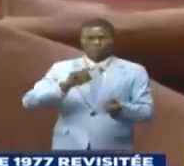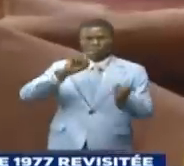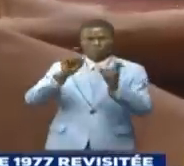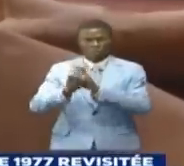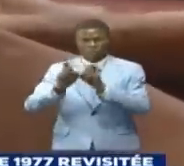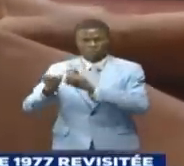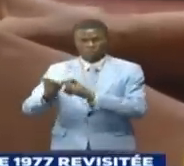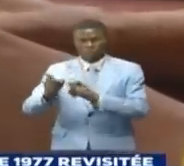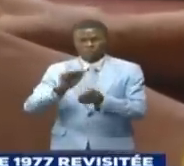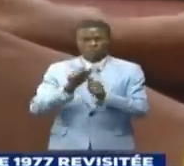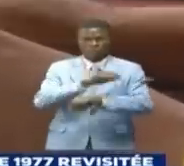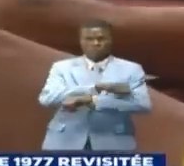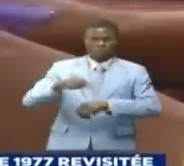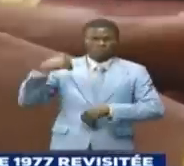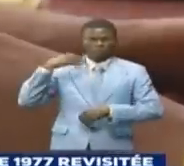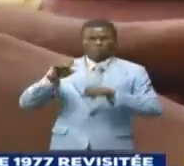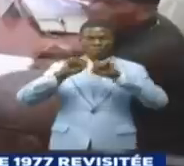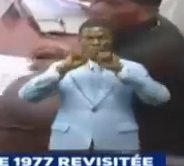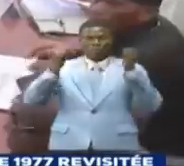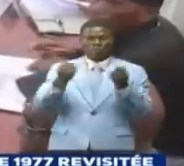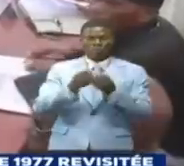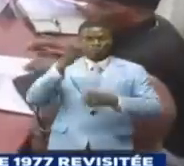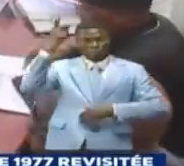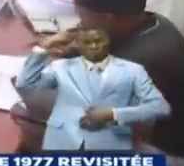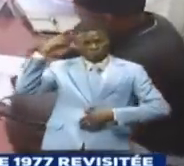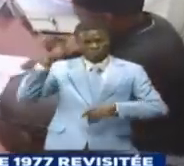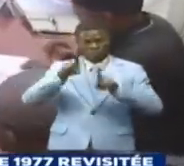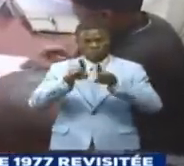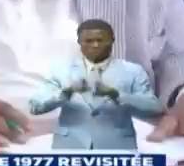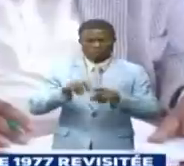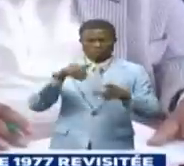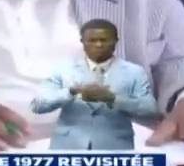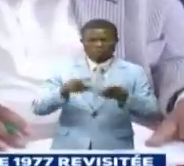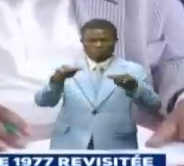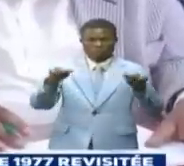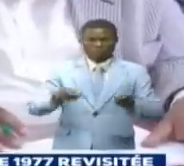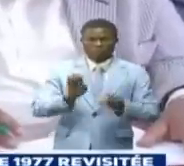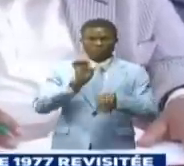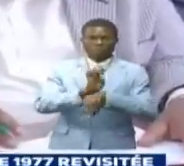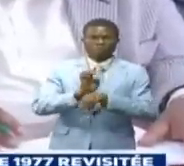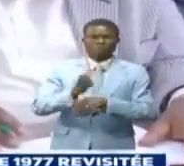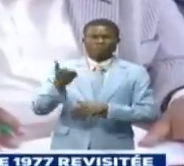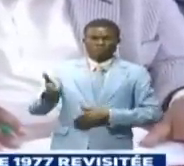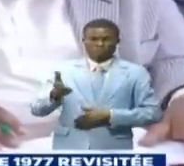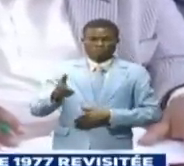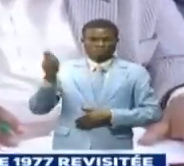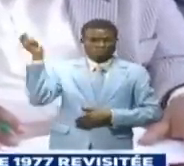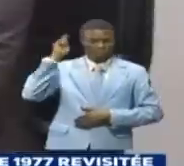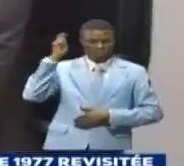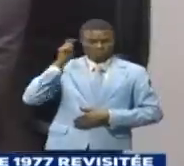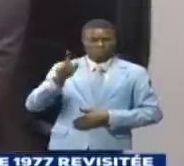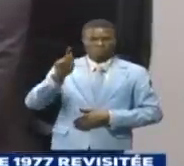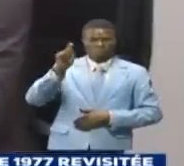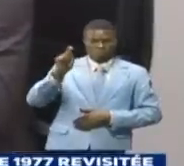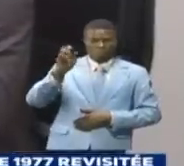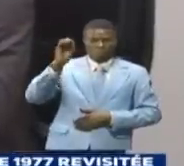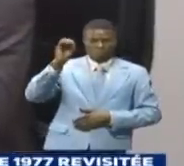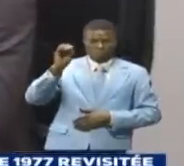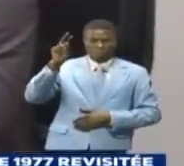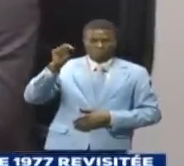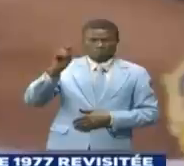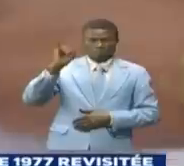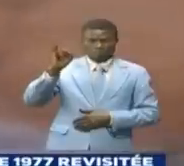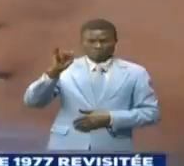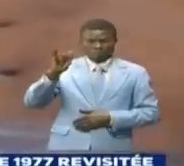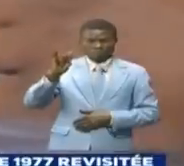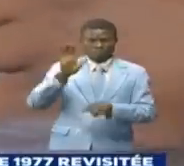tant juridique que sociopolitique, voire au niveau de l'espace religieux national. Le professeur Tony Mwaba a souligné que bon